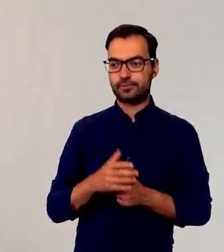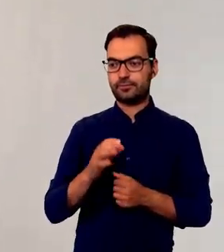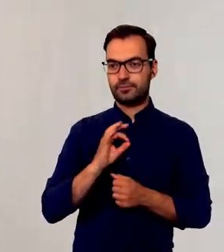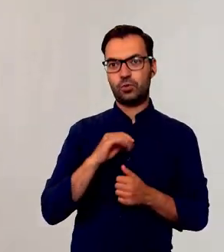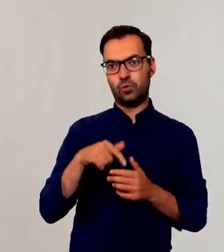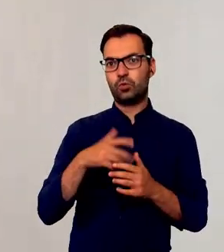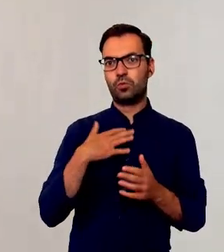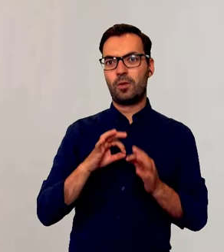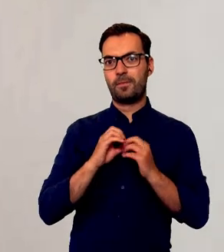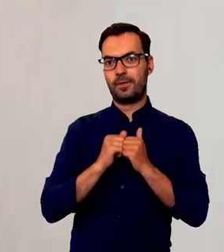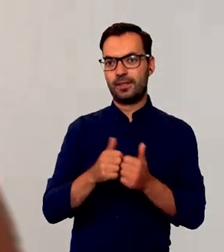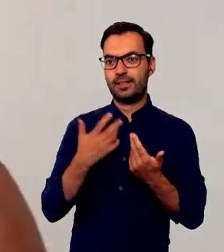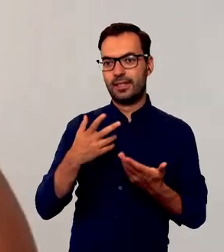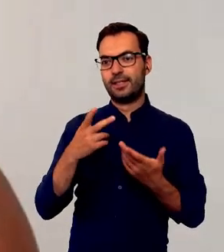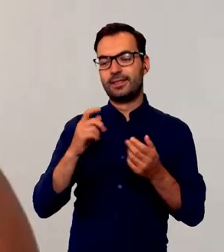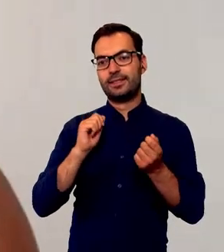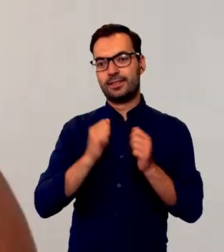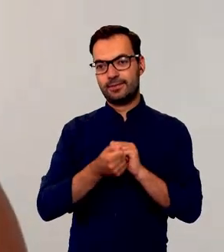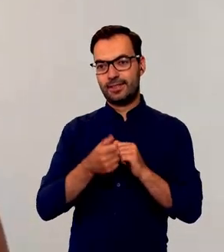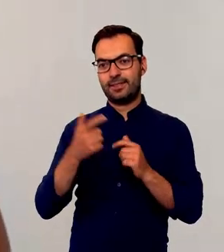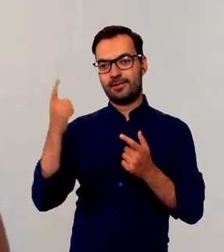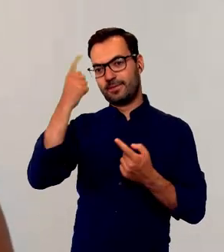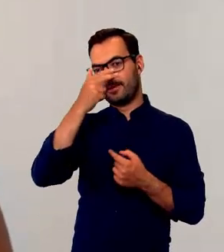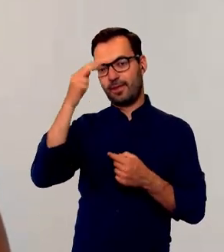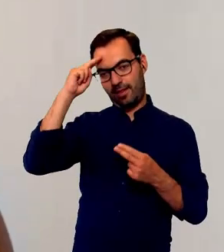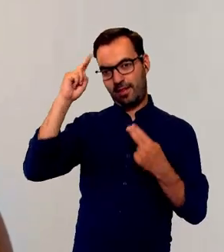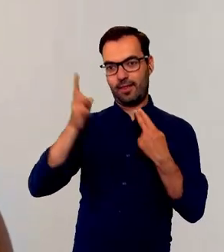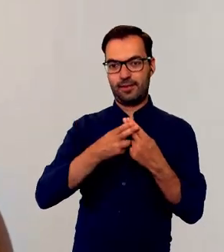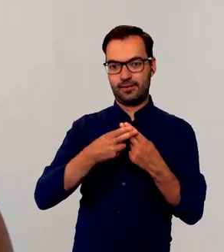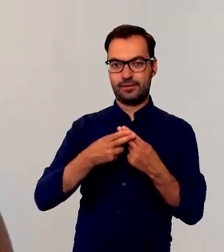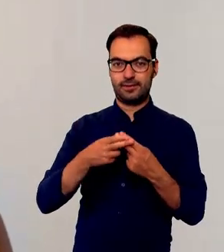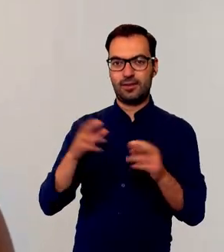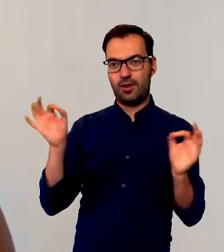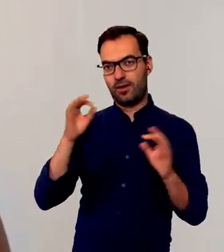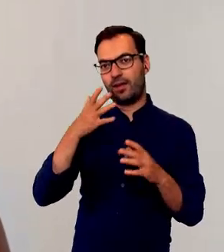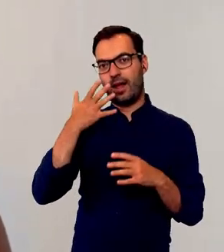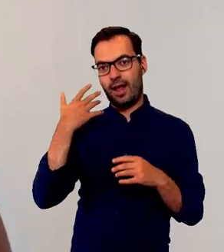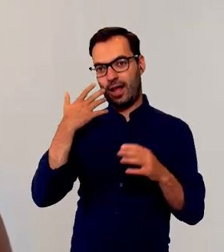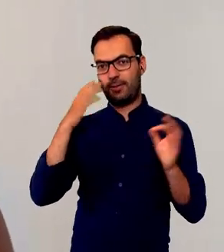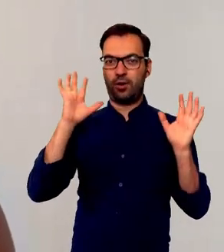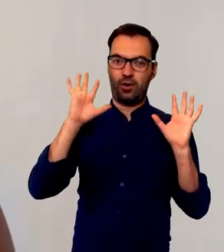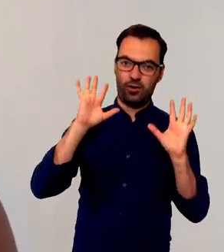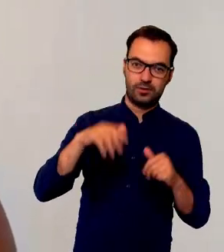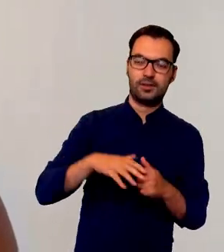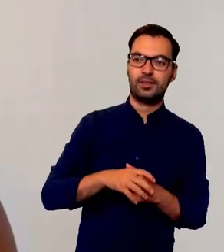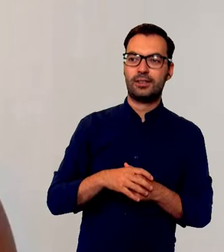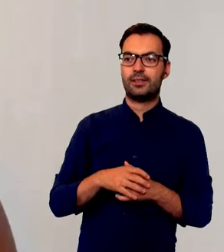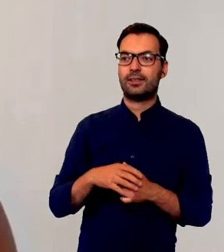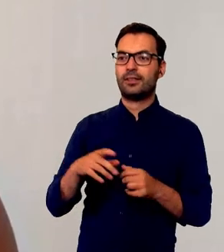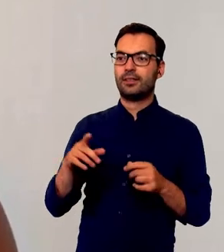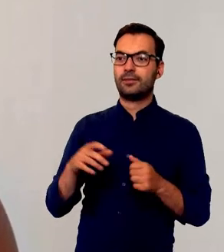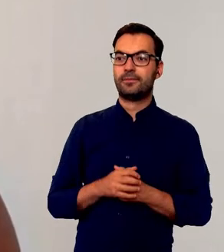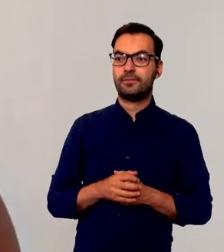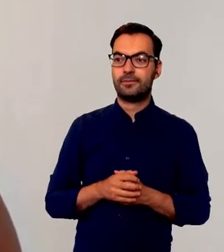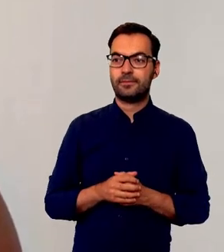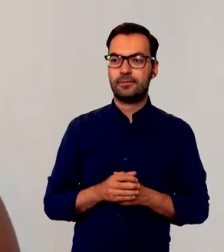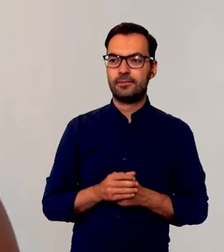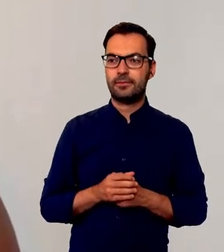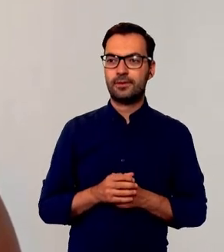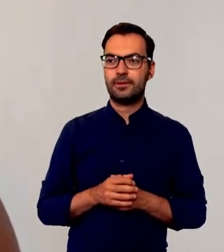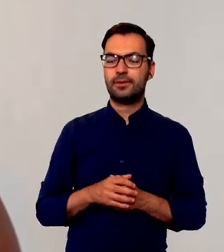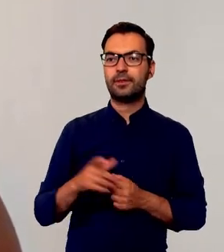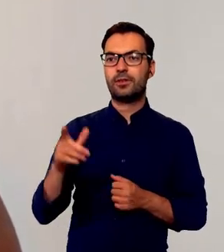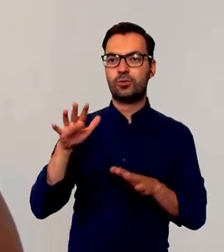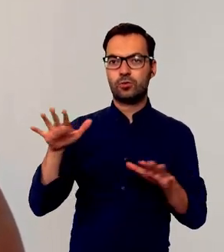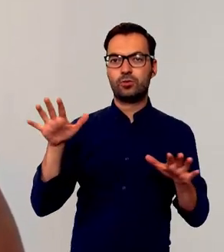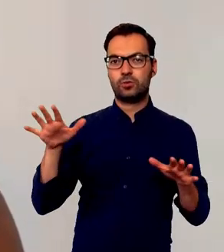swoją misję, bo chciałabym trochę odczarować ten świat tych złych, fatalnych mężów, że to wykorzystują, pokazuje, że tak samo złe są kobiety, to